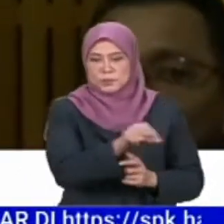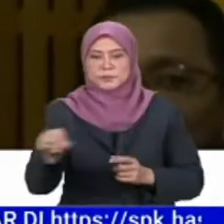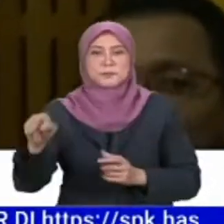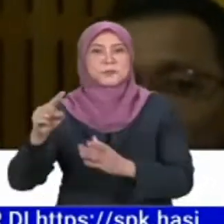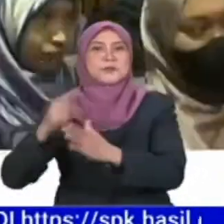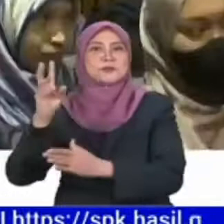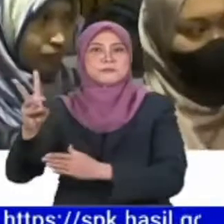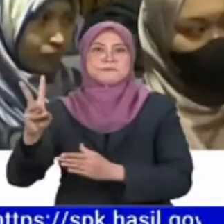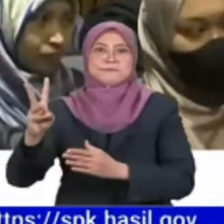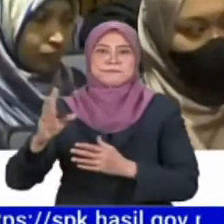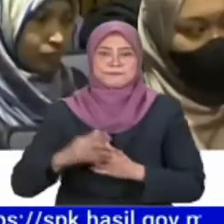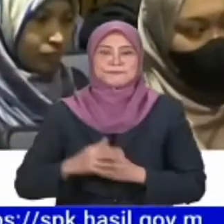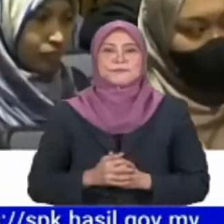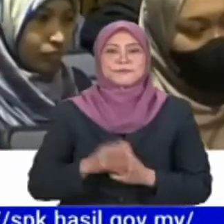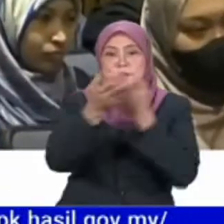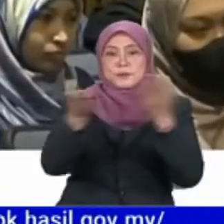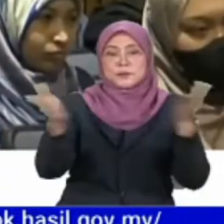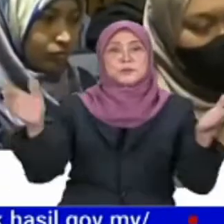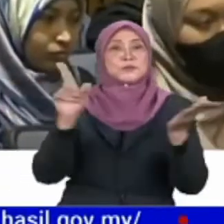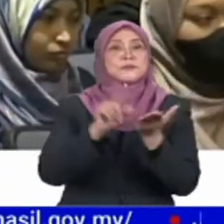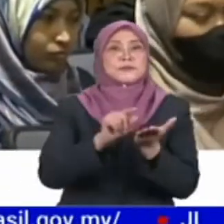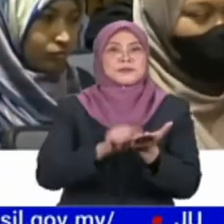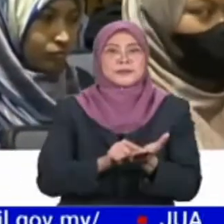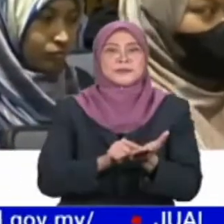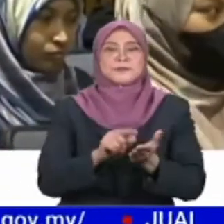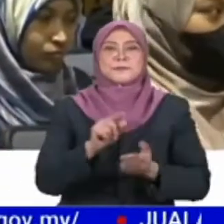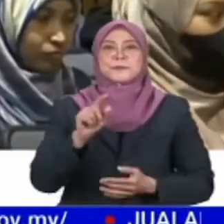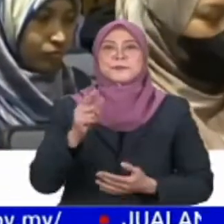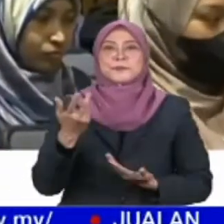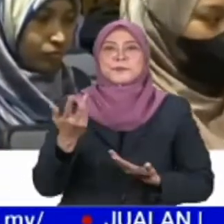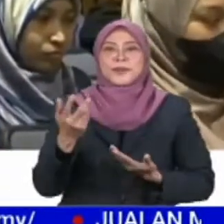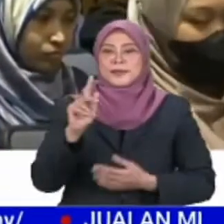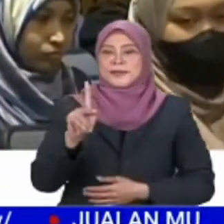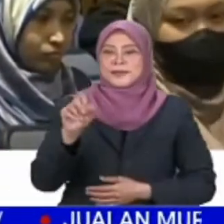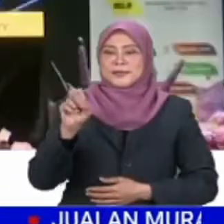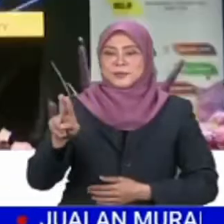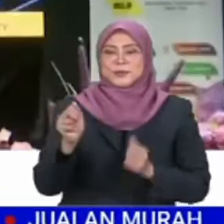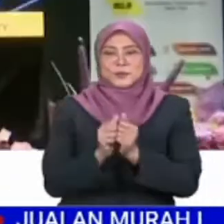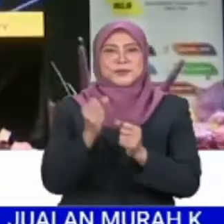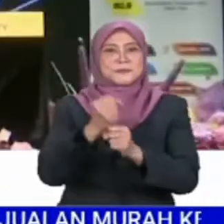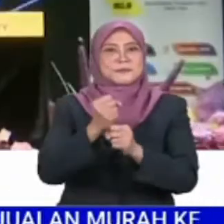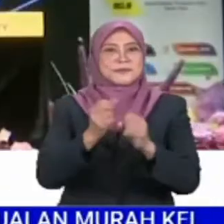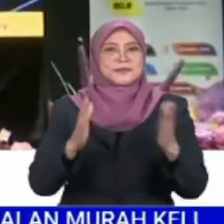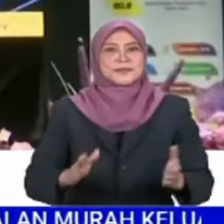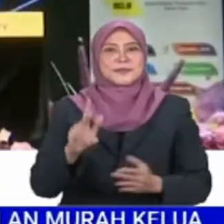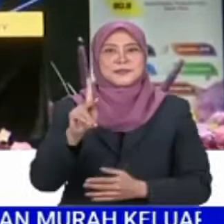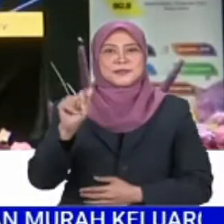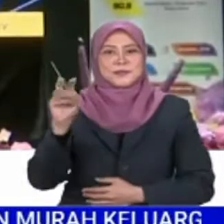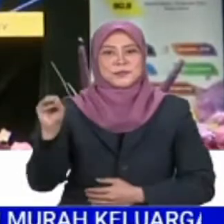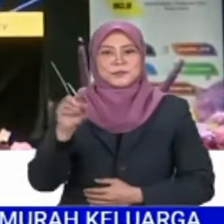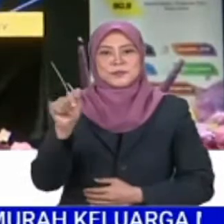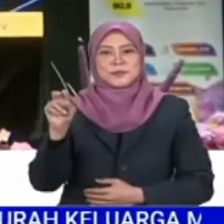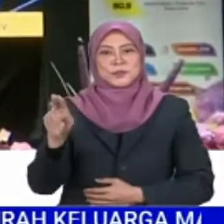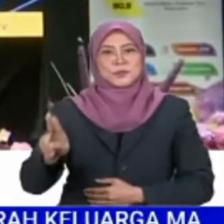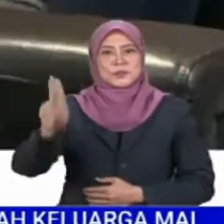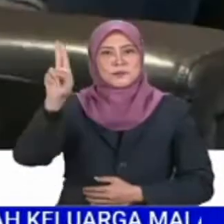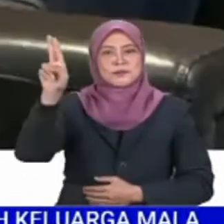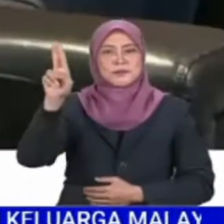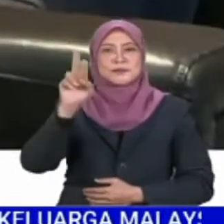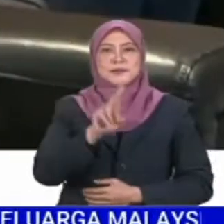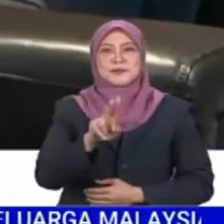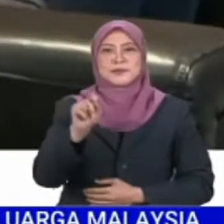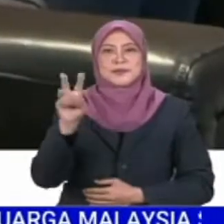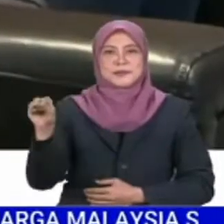Beliau berkata demikian pada sidang media selepas sesi town hall KSU bersama warga KKM Zon Utara di auditorium RTM